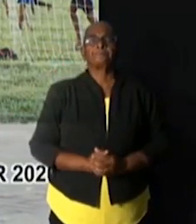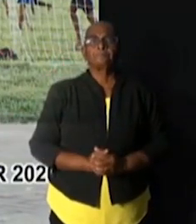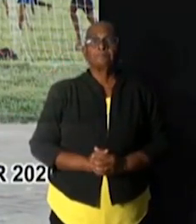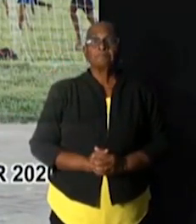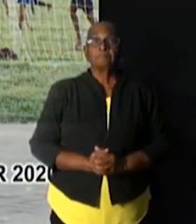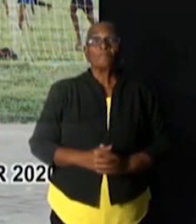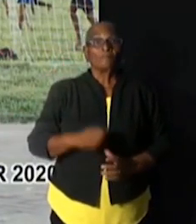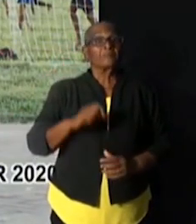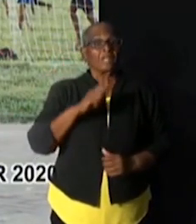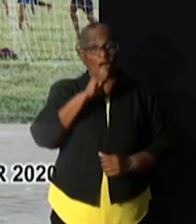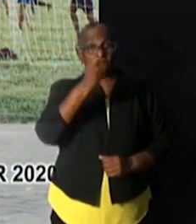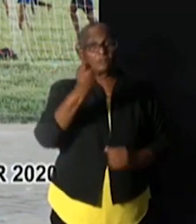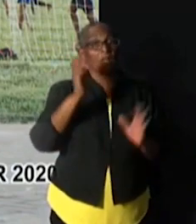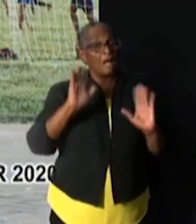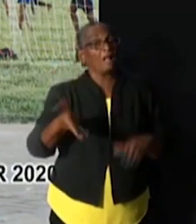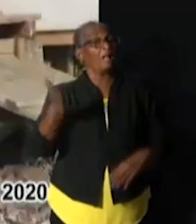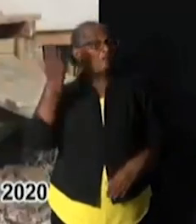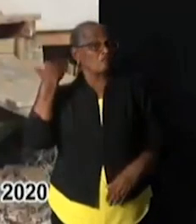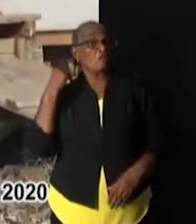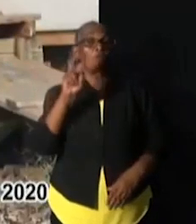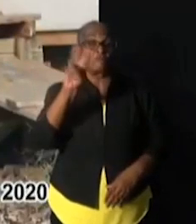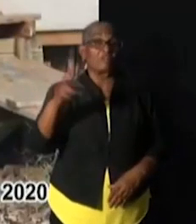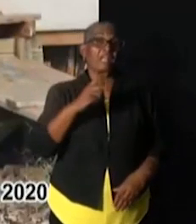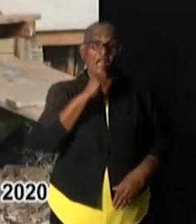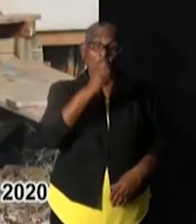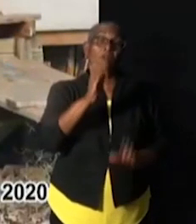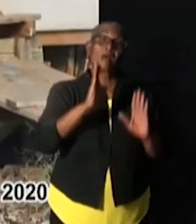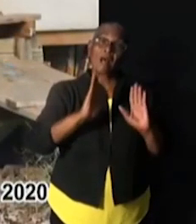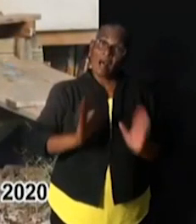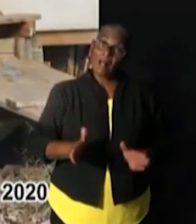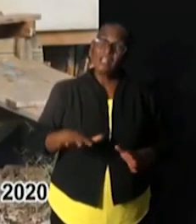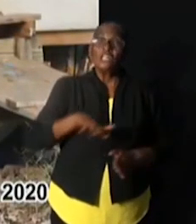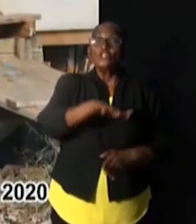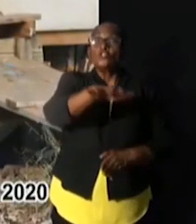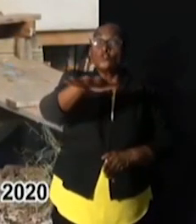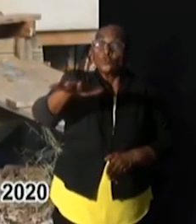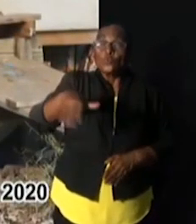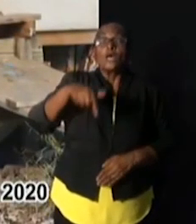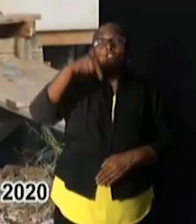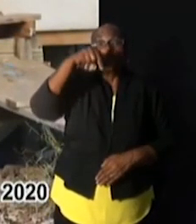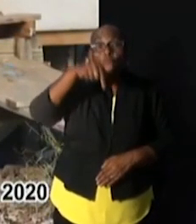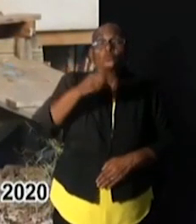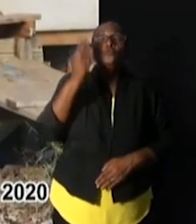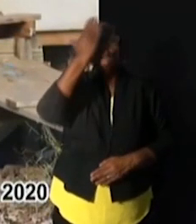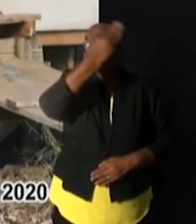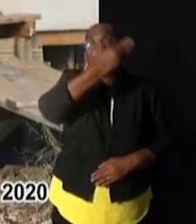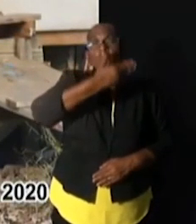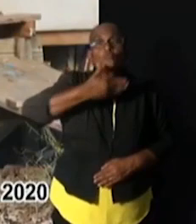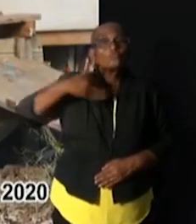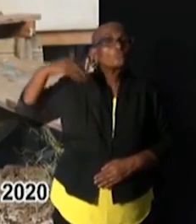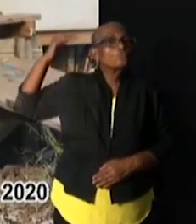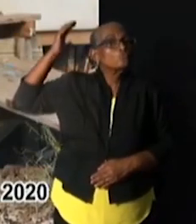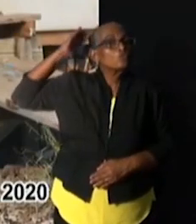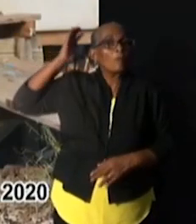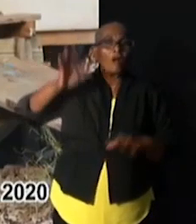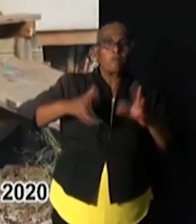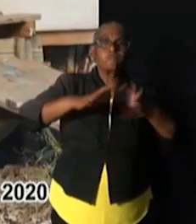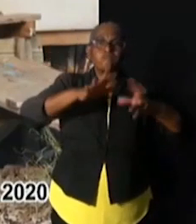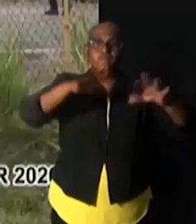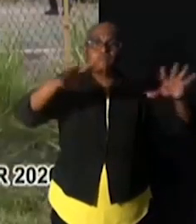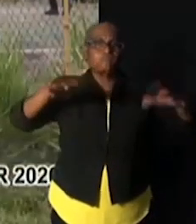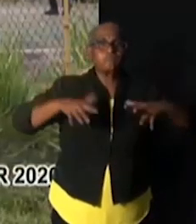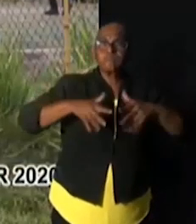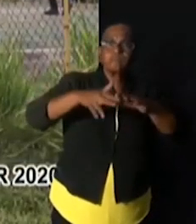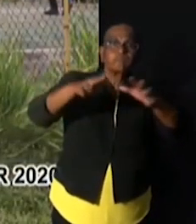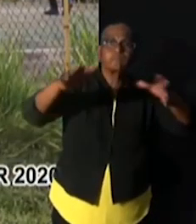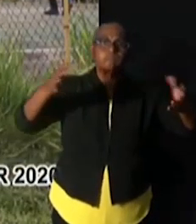zoals ik heb aangekondigd afgelopen vrijdag, dat de situatie in Suriname aan het borrelen is. En wat